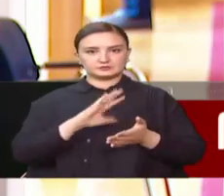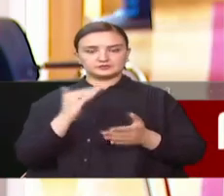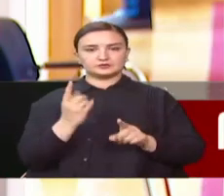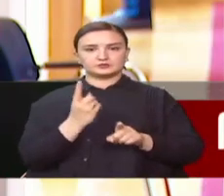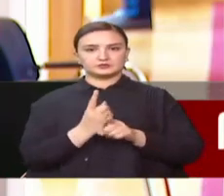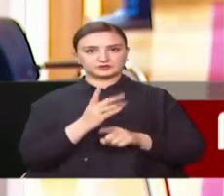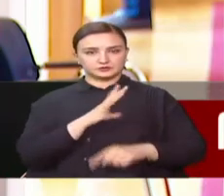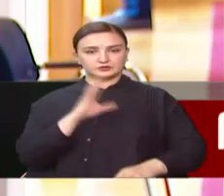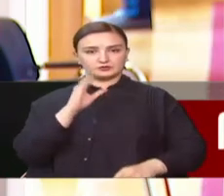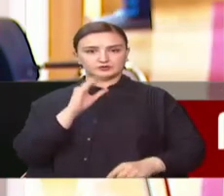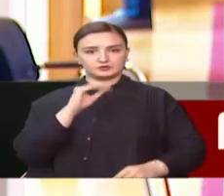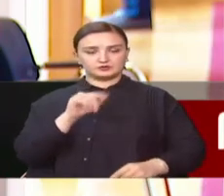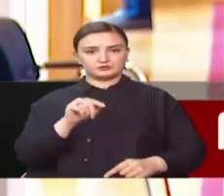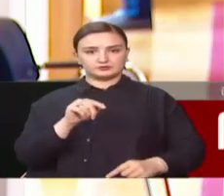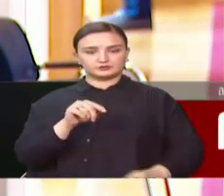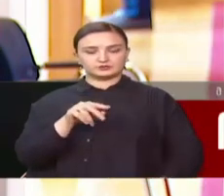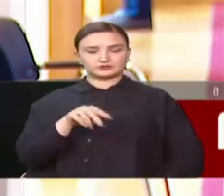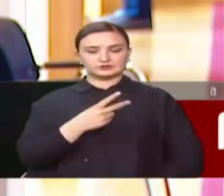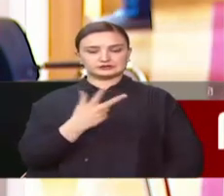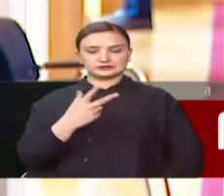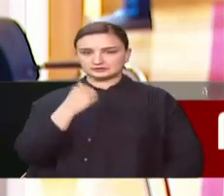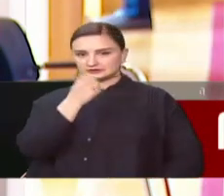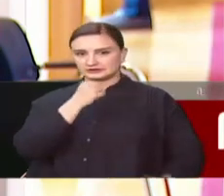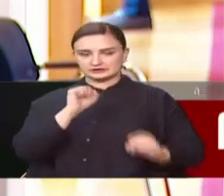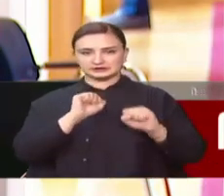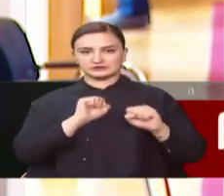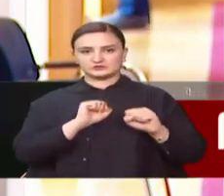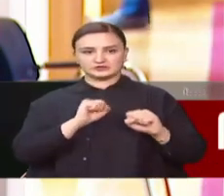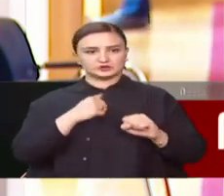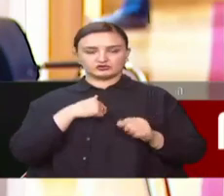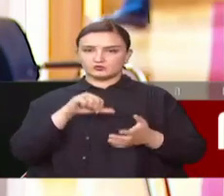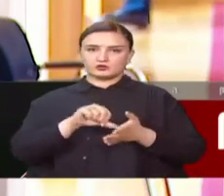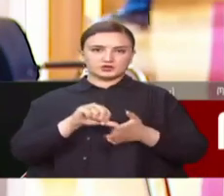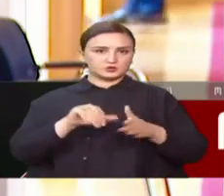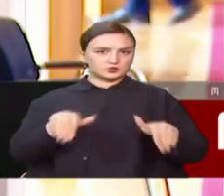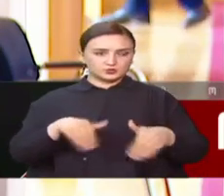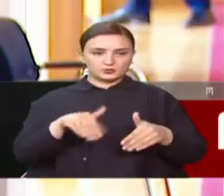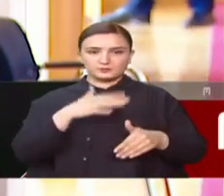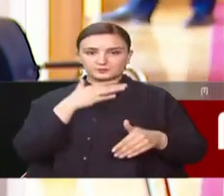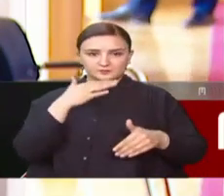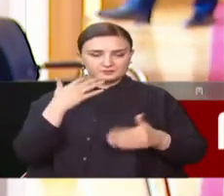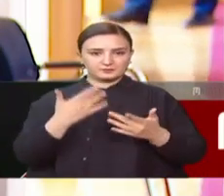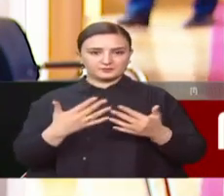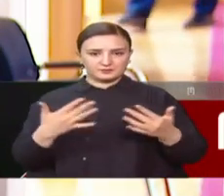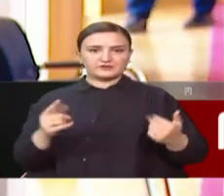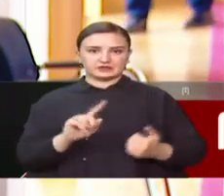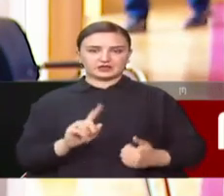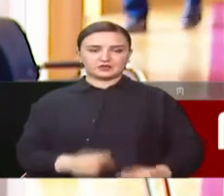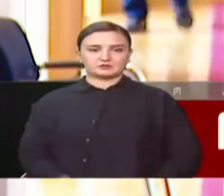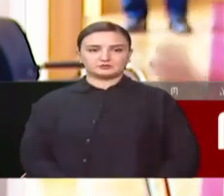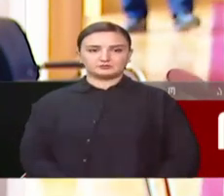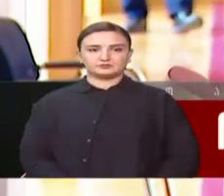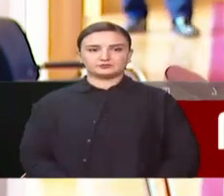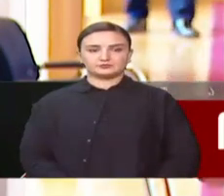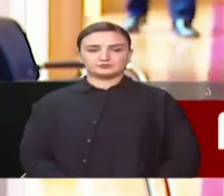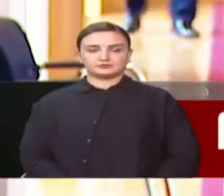муадгиле. Родисат дефендери озда сами ану цуэли озда самши. Шуэн агар бизепт муна цейла обаса. Ну цалиям певри рам